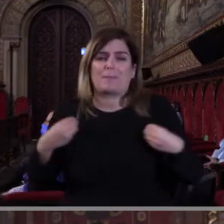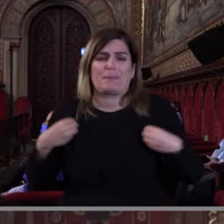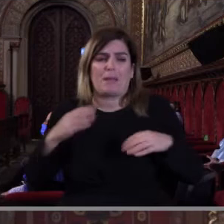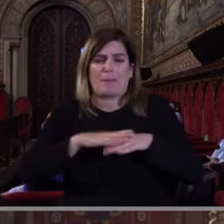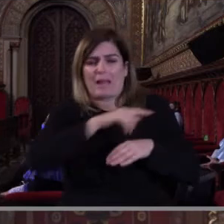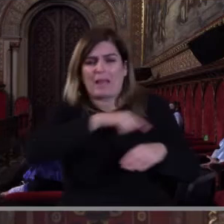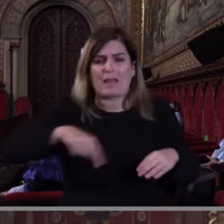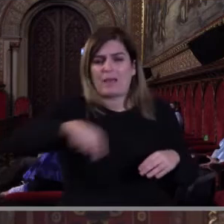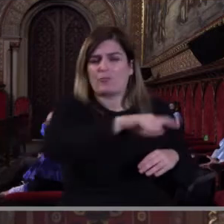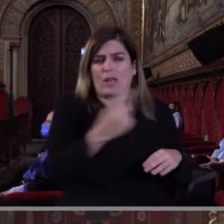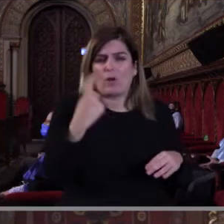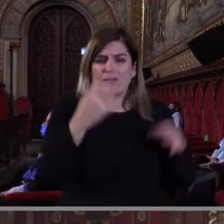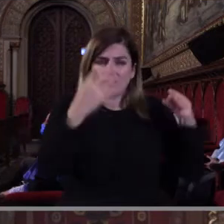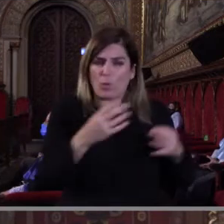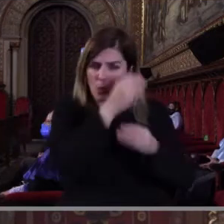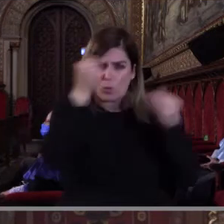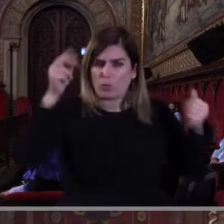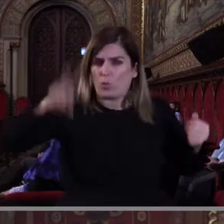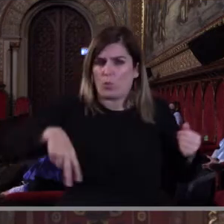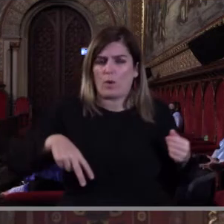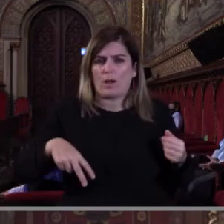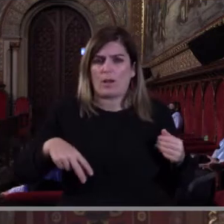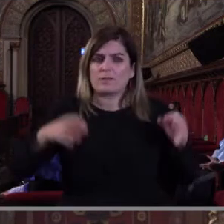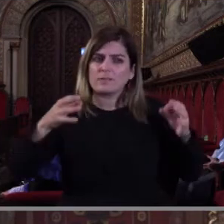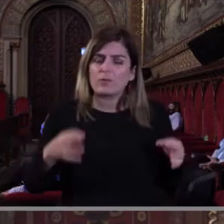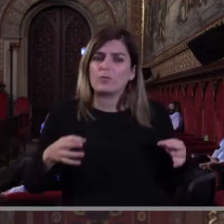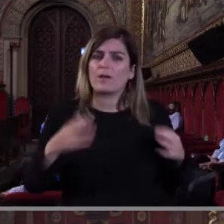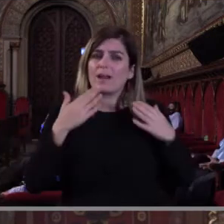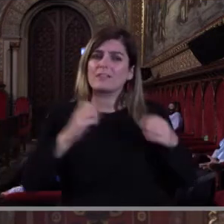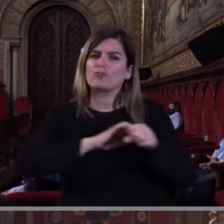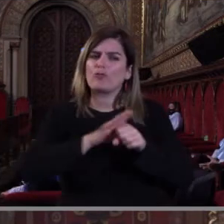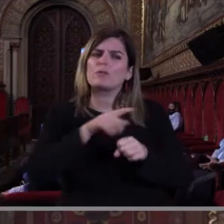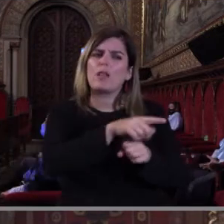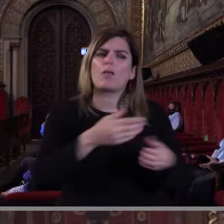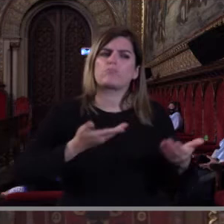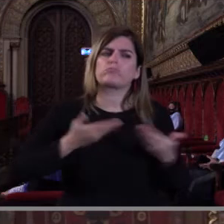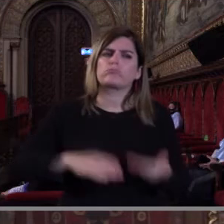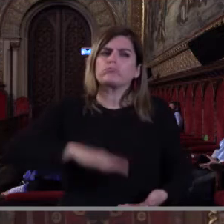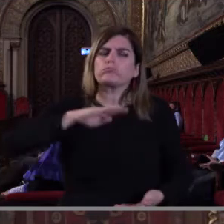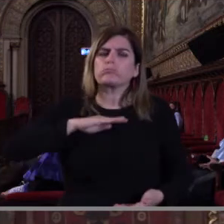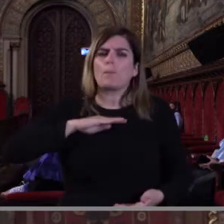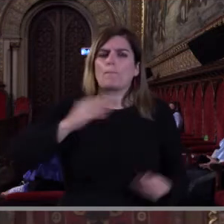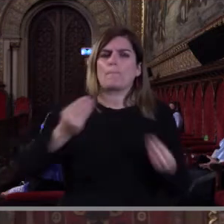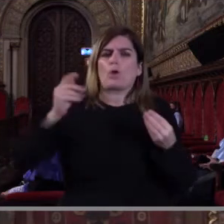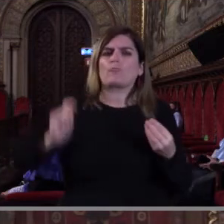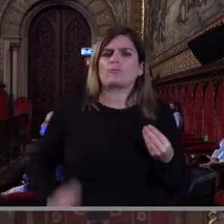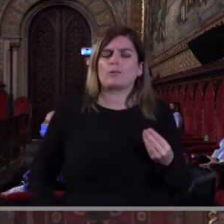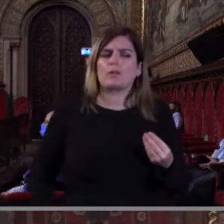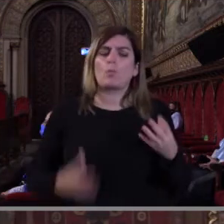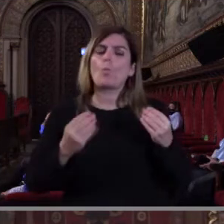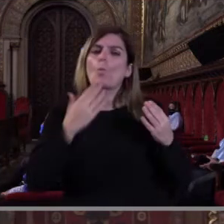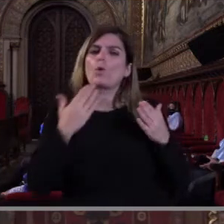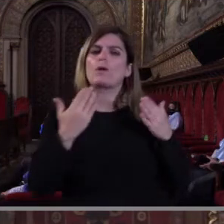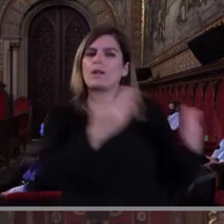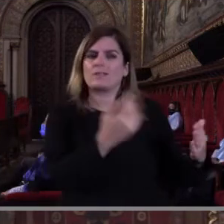ells, que segur que no oblidaran mai i que els farà ser uns professionals encara millors en el futur. A tots, moltes